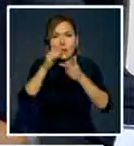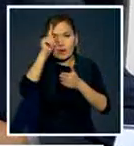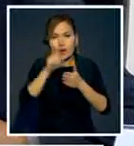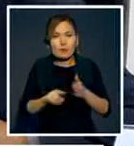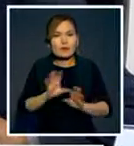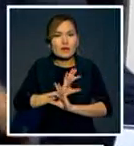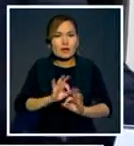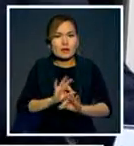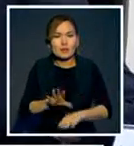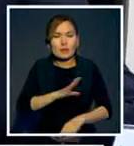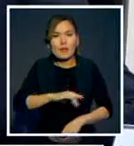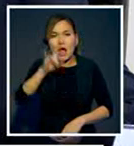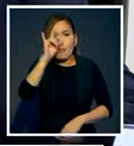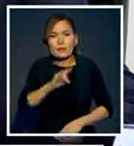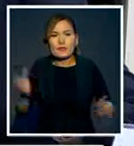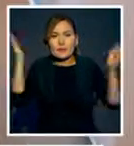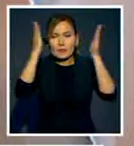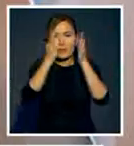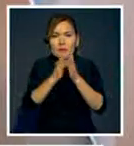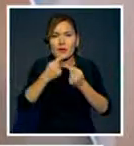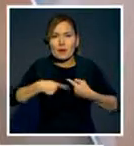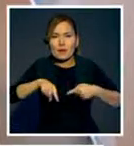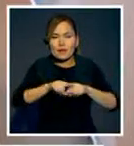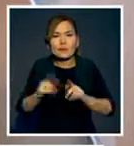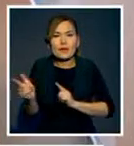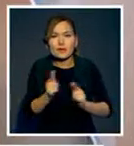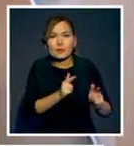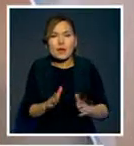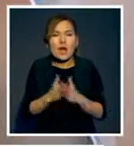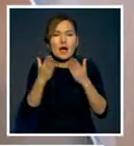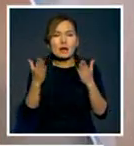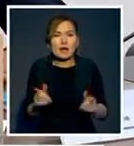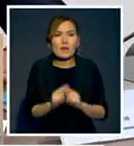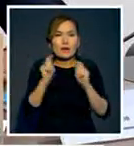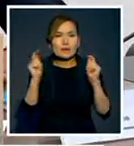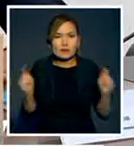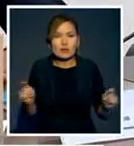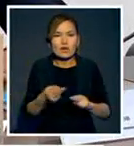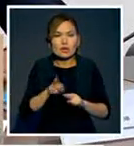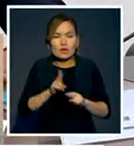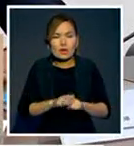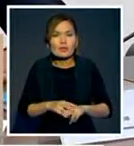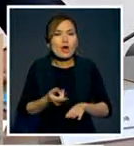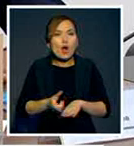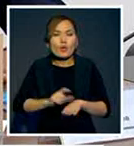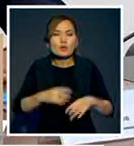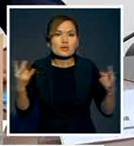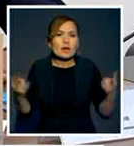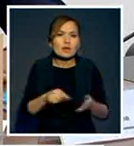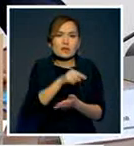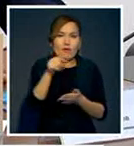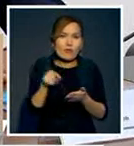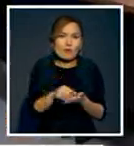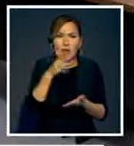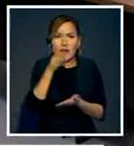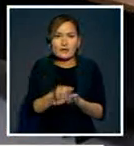жеткізді. Оның сөзінше Қазақстан мұсылмандары діни басқармасы дайындаған аталған кітаптың екінші томында да жұртшылық үшін қажетті мағлұматтар